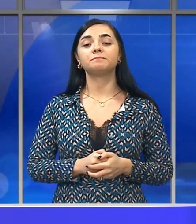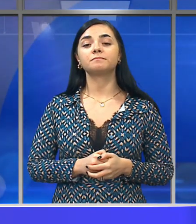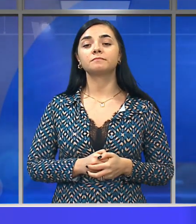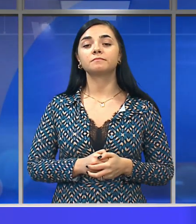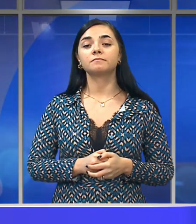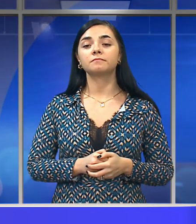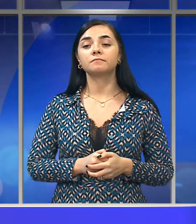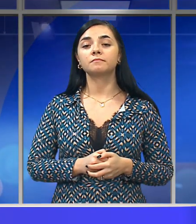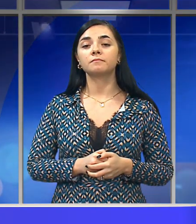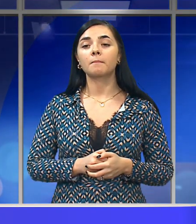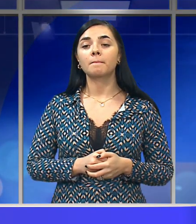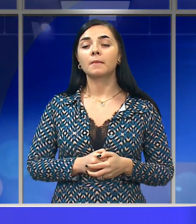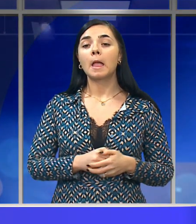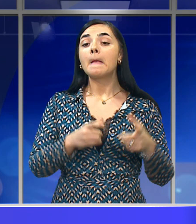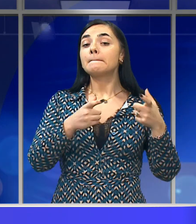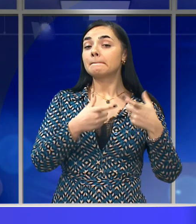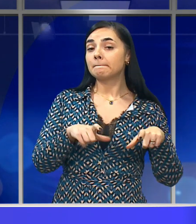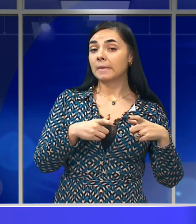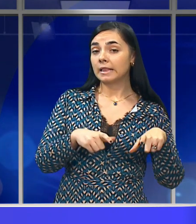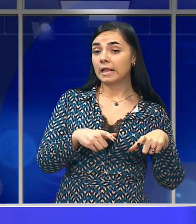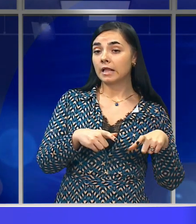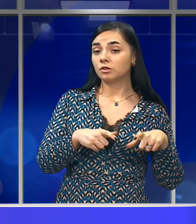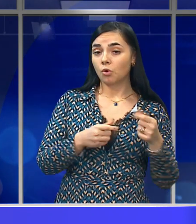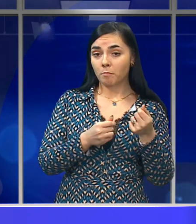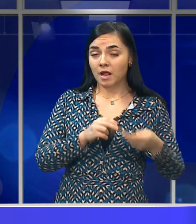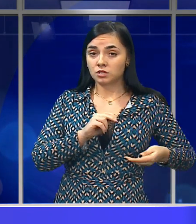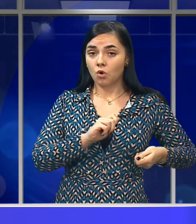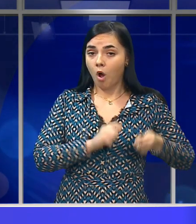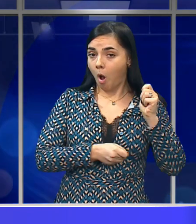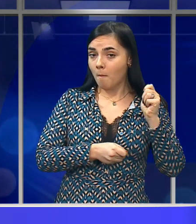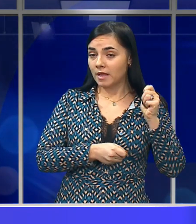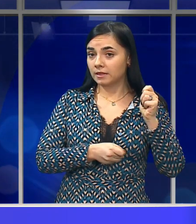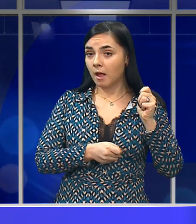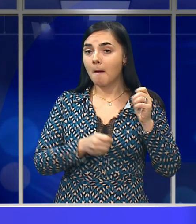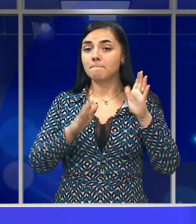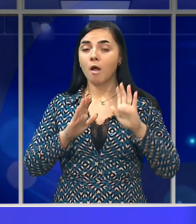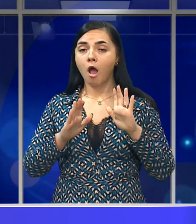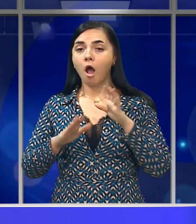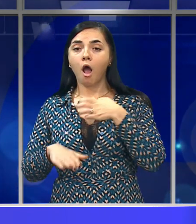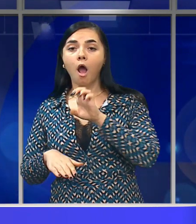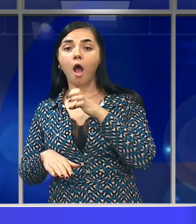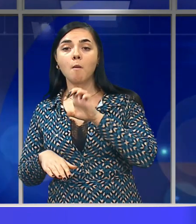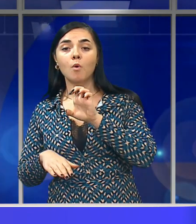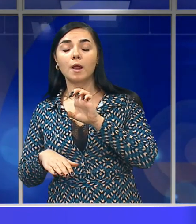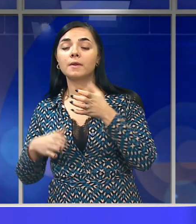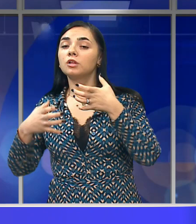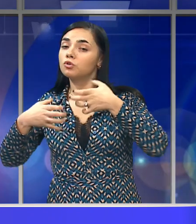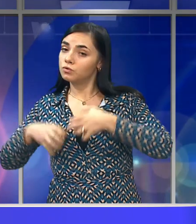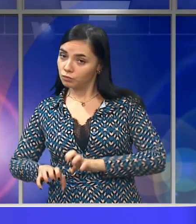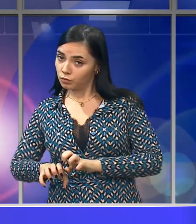i biglietti singoli costano di più ma diminuiscono i prezzi degli